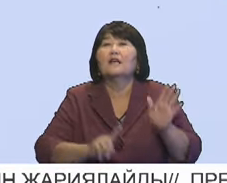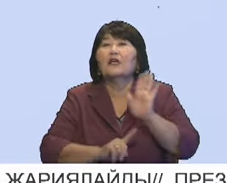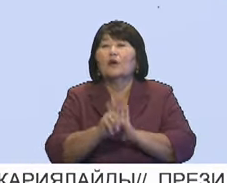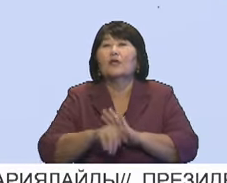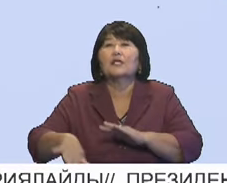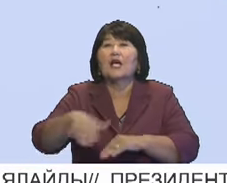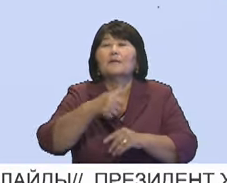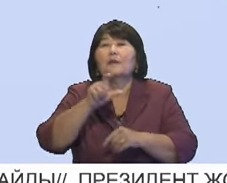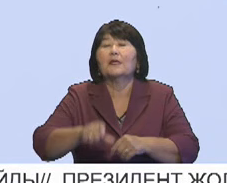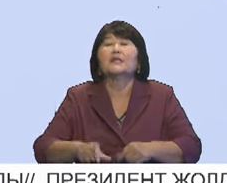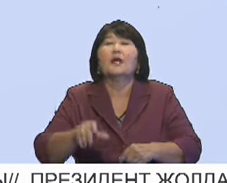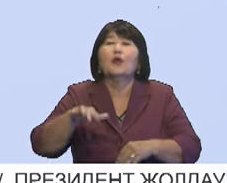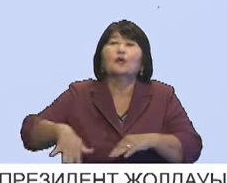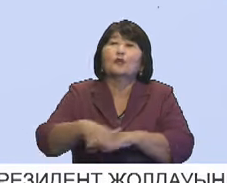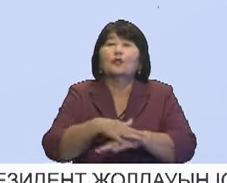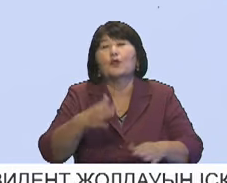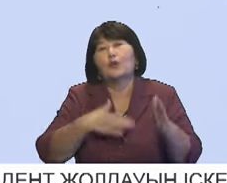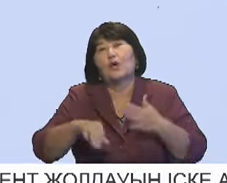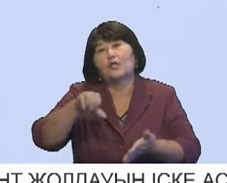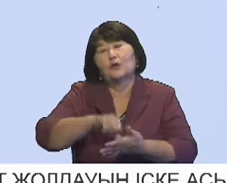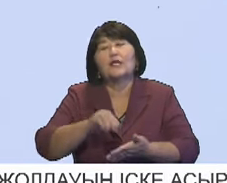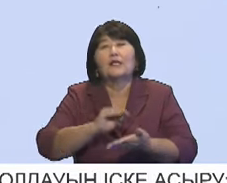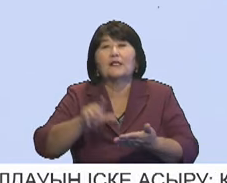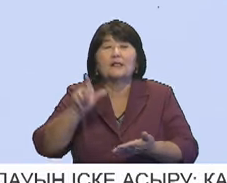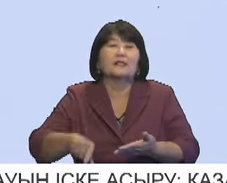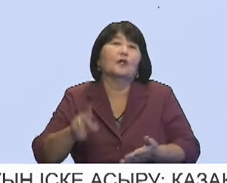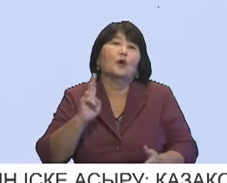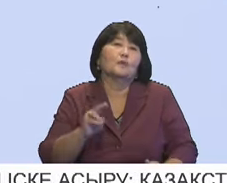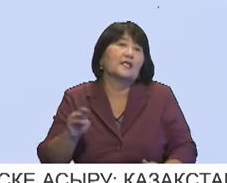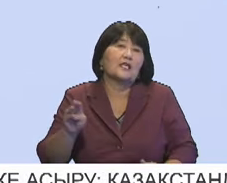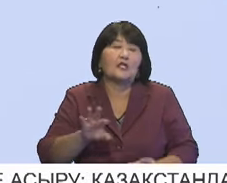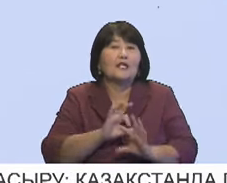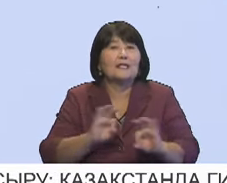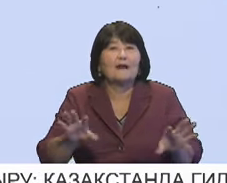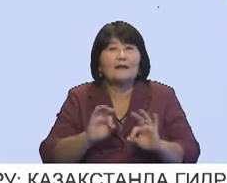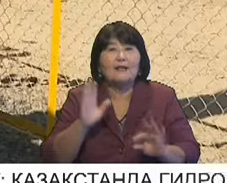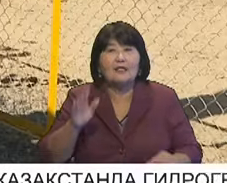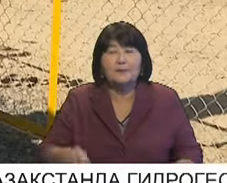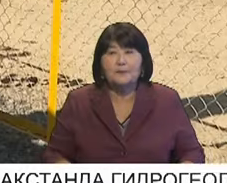басшысы тұрғындардың қуанышына ортақтасты. Тақырыпты тілшіміз Қозыкөрпеш Жасыр ауылы тарқатады.